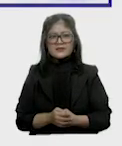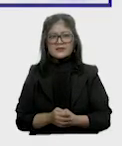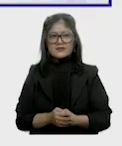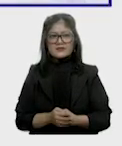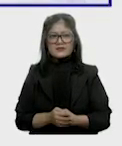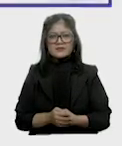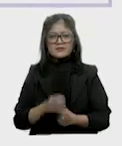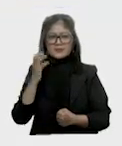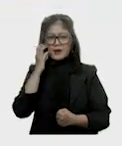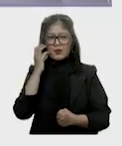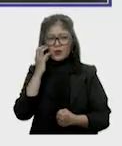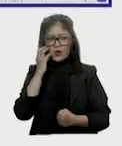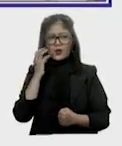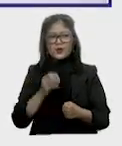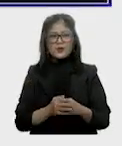Pak Prabowo,